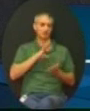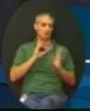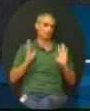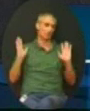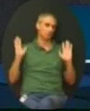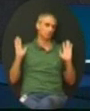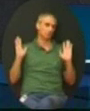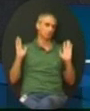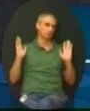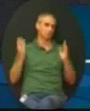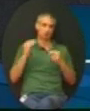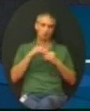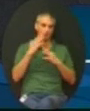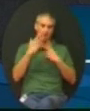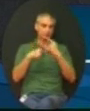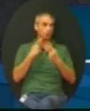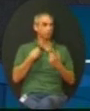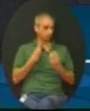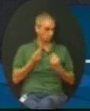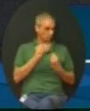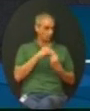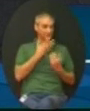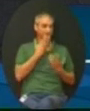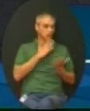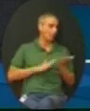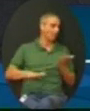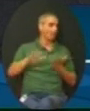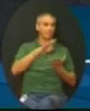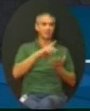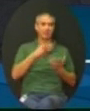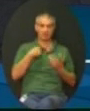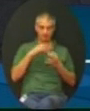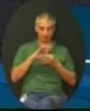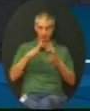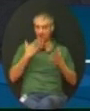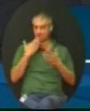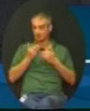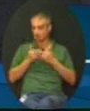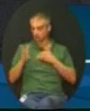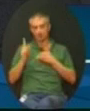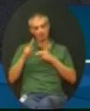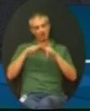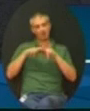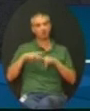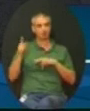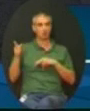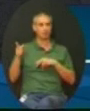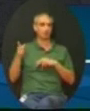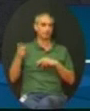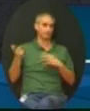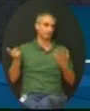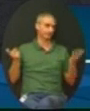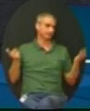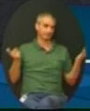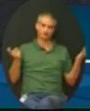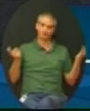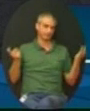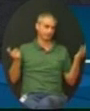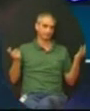זה עניין של כמה שנים. אז אני אומר, בואו תחזק את זה בירושלים רבתי. אני אנתק אותה מירושלים, אבל אני אשאיר אותה מזיקה. פרופסור